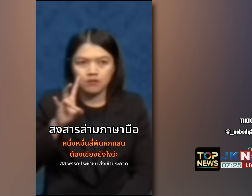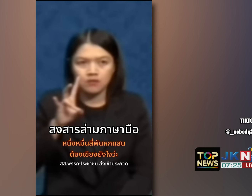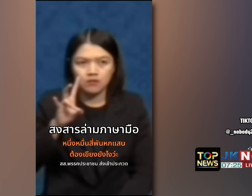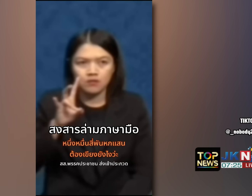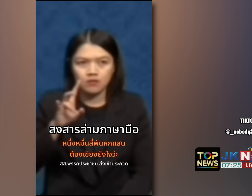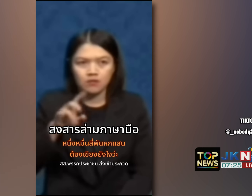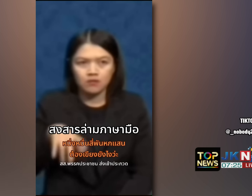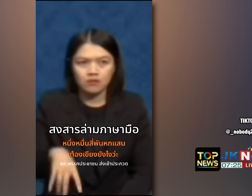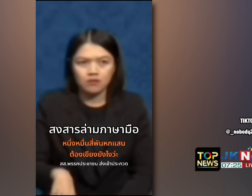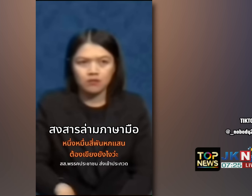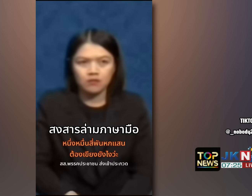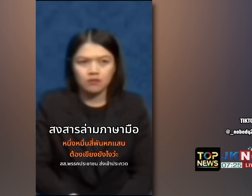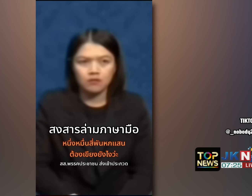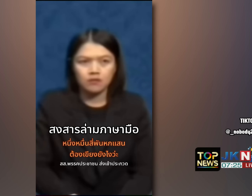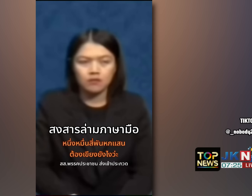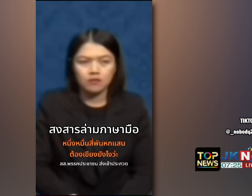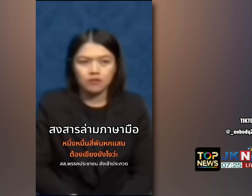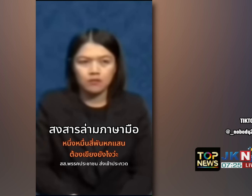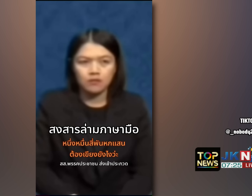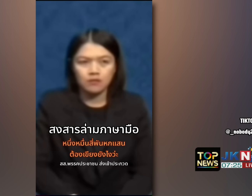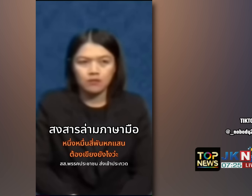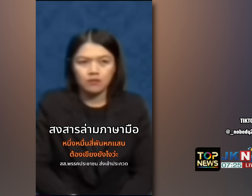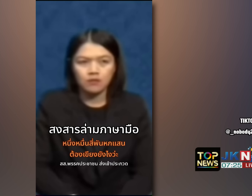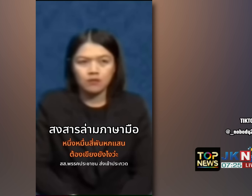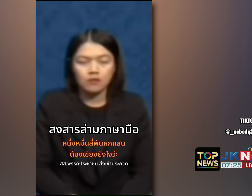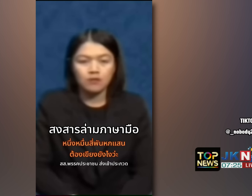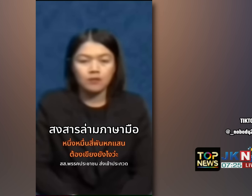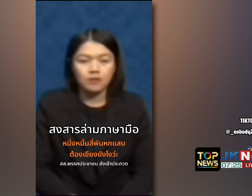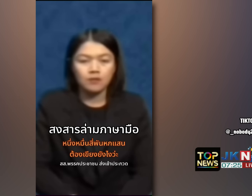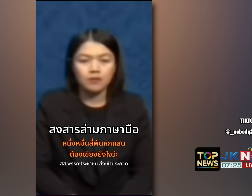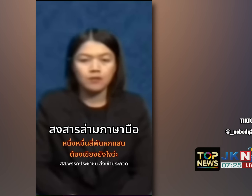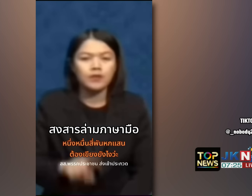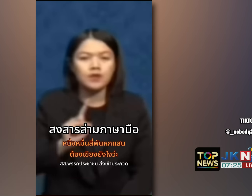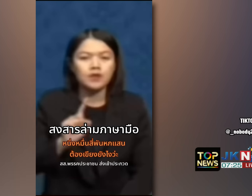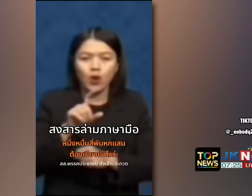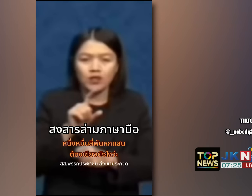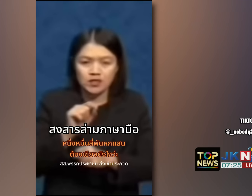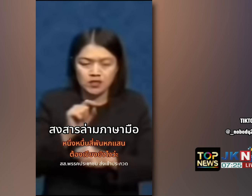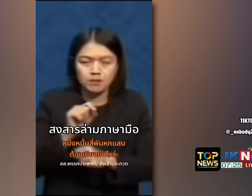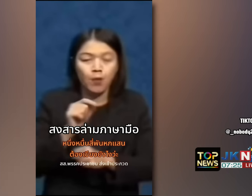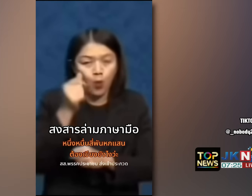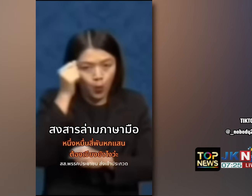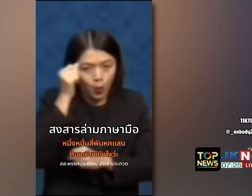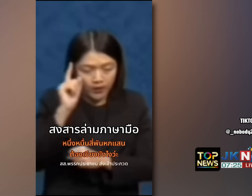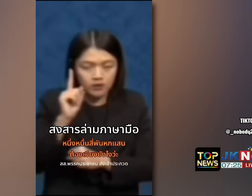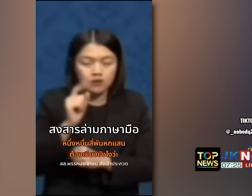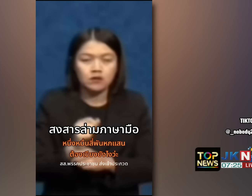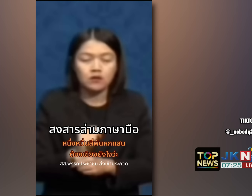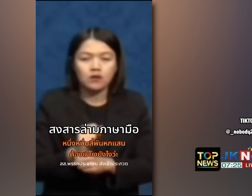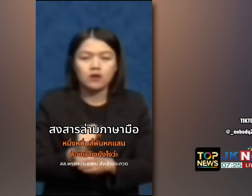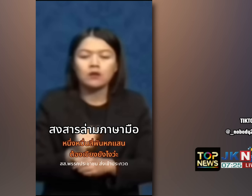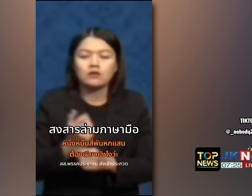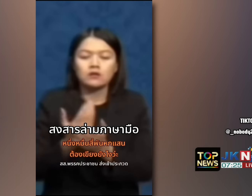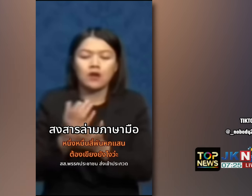11,700,000 เดี๋ยวนะขออนุญาตครับขอโทษนะครับกว่า 10,000 กว่าล้านบาททั้งสิ้นนะครับเงินทั้งสิ้น